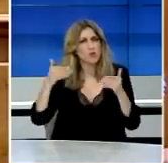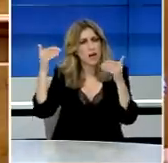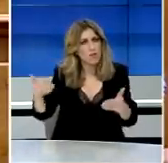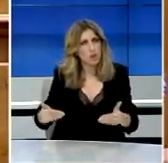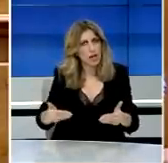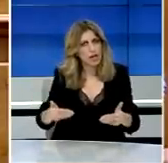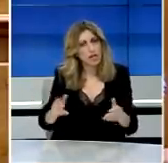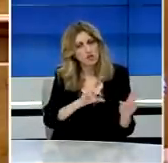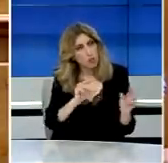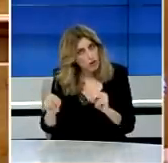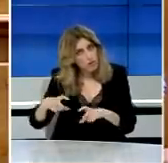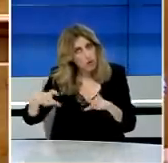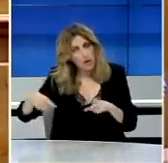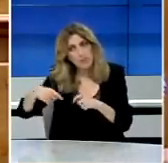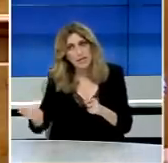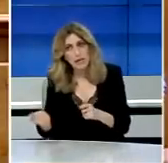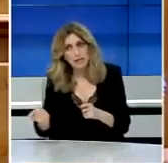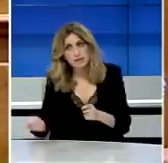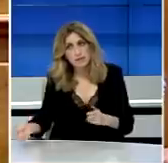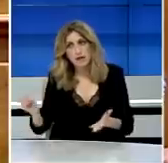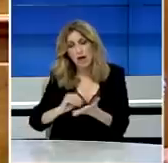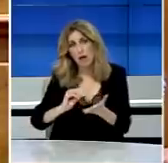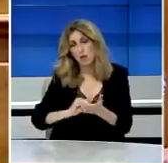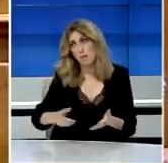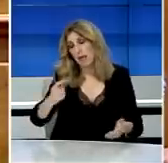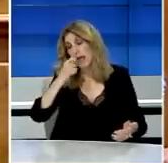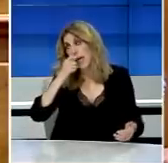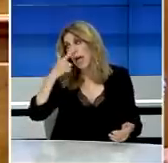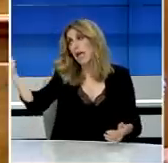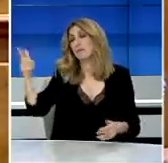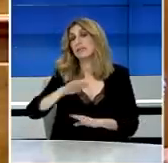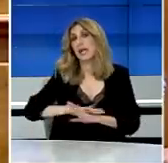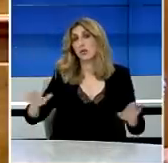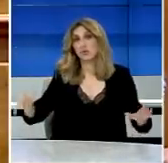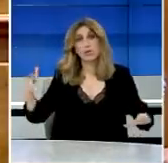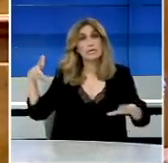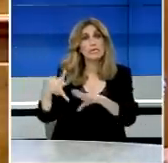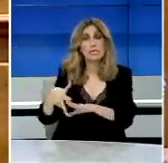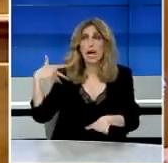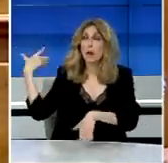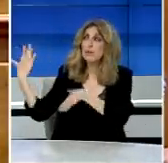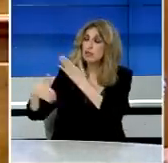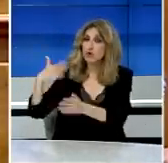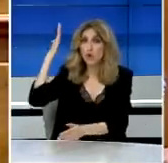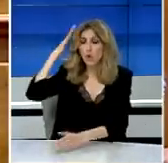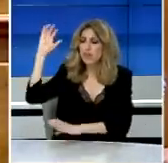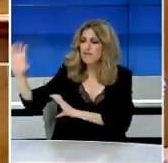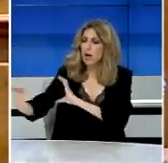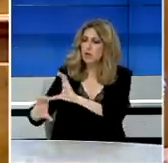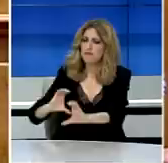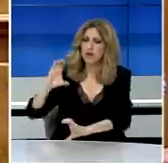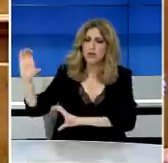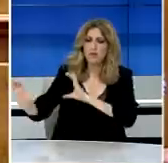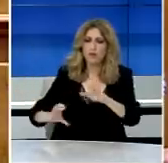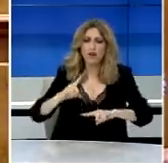τραπεζίτες επιτέλους, που τόσο καιρό, τόσα χρόνια ανακεφαλαιοποιούν τις τράπεζες με τα χρήματα των Ελλήνων φορολογουμένων,